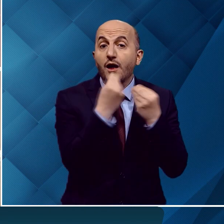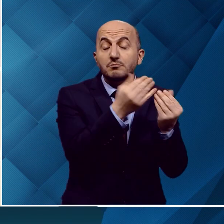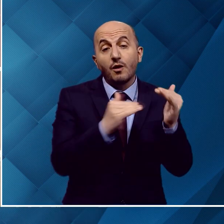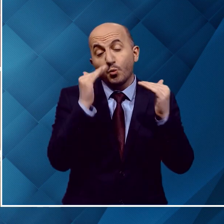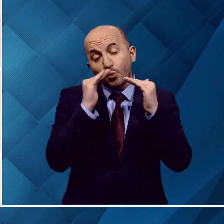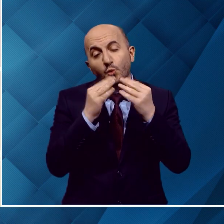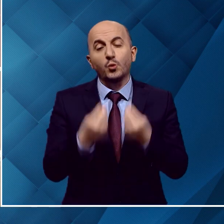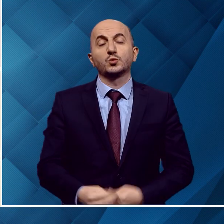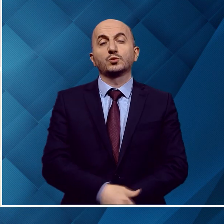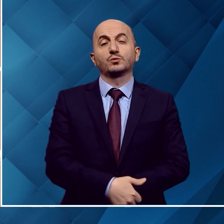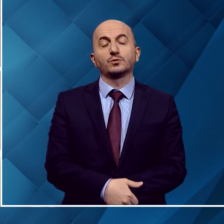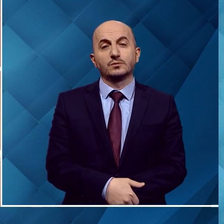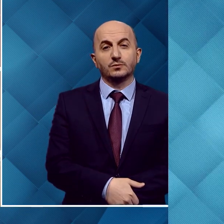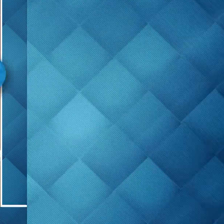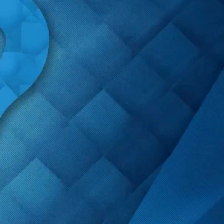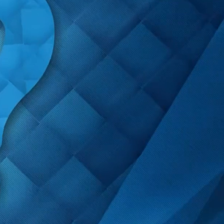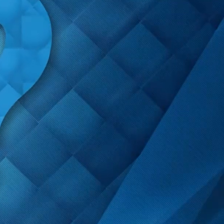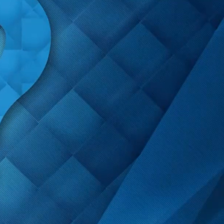kimselere bağışlaması uygun olur.